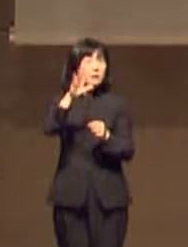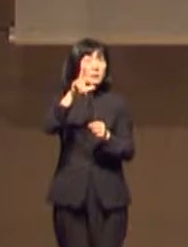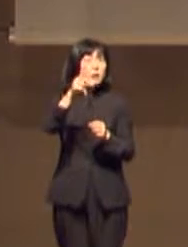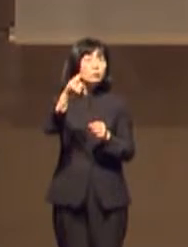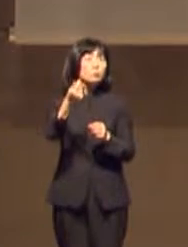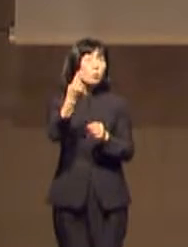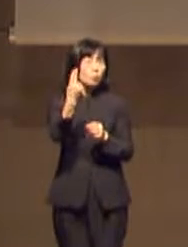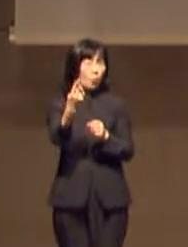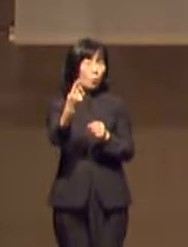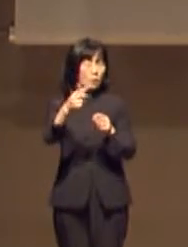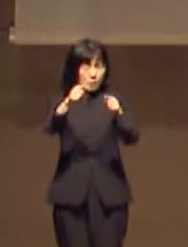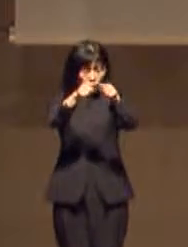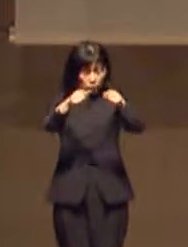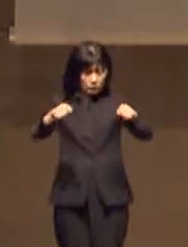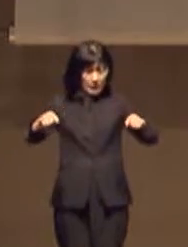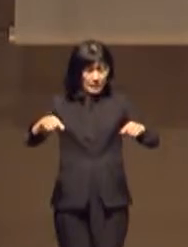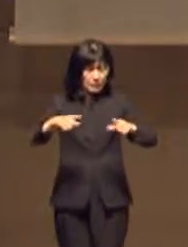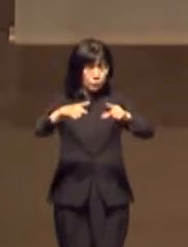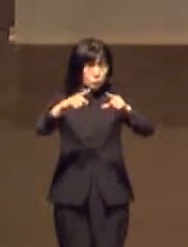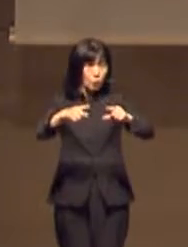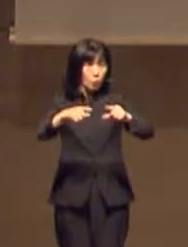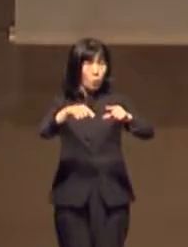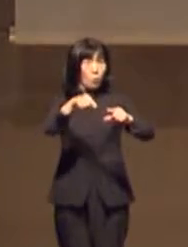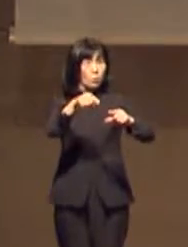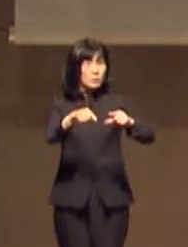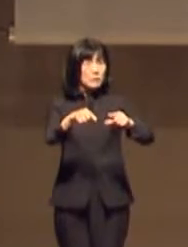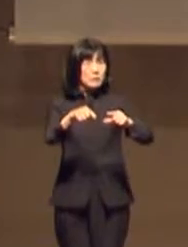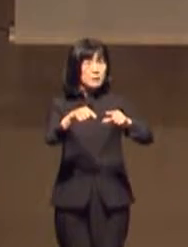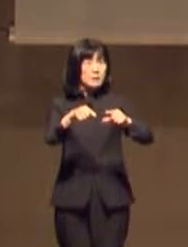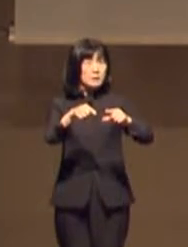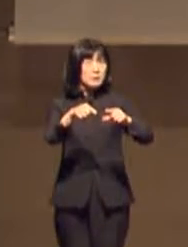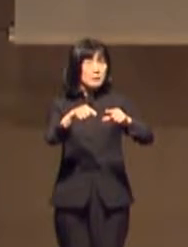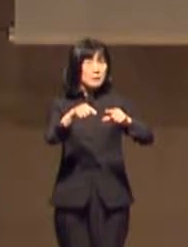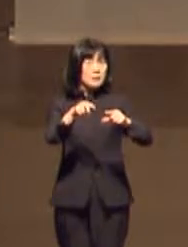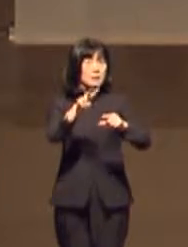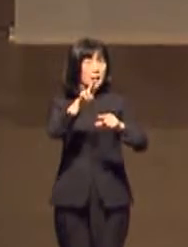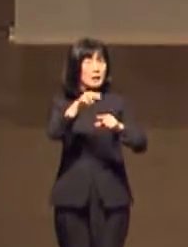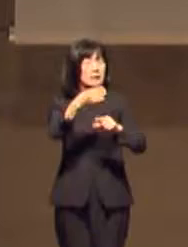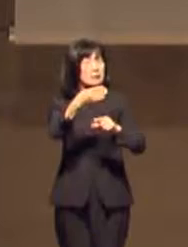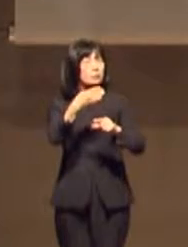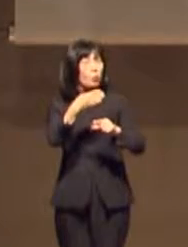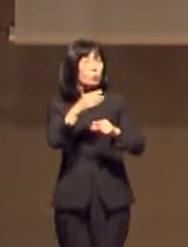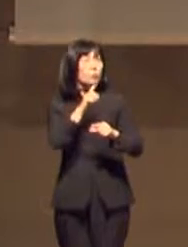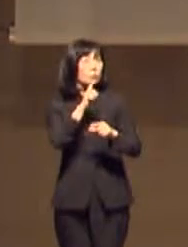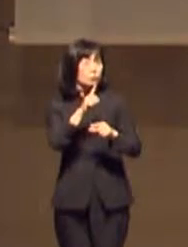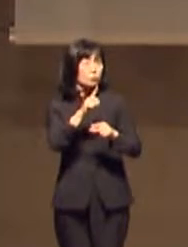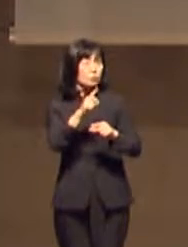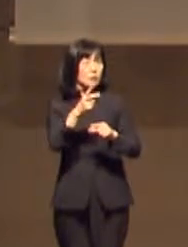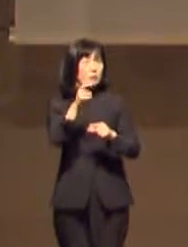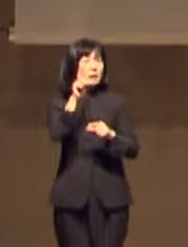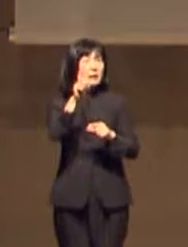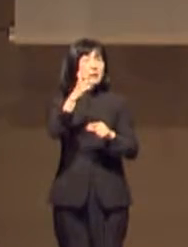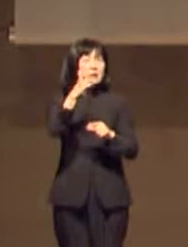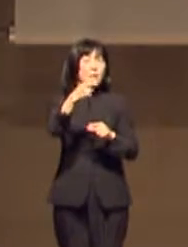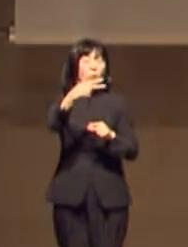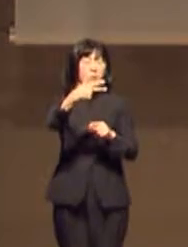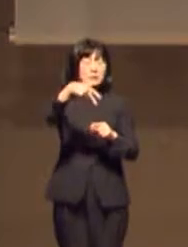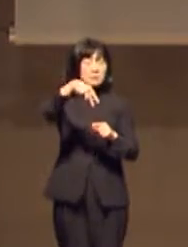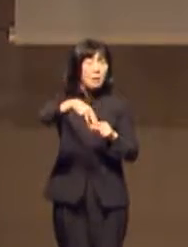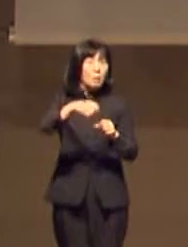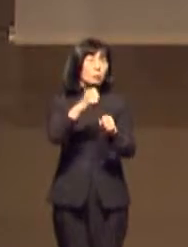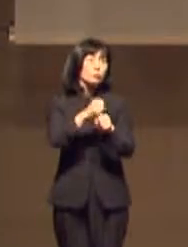大きな三角州に広島城、これ里城とも別名申しますが、を築いたときに遡ります